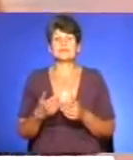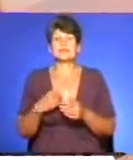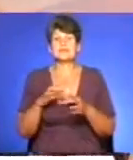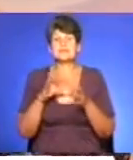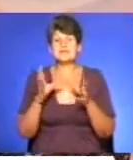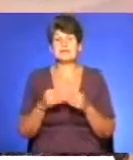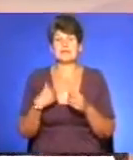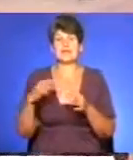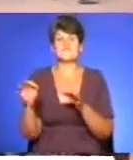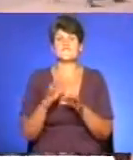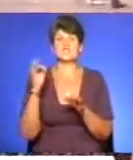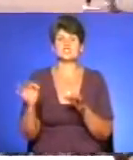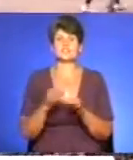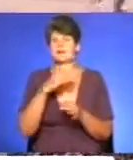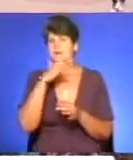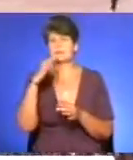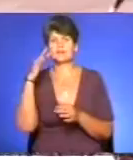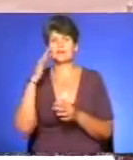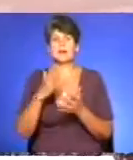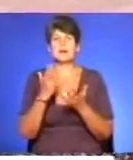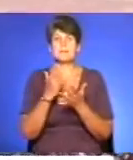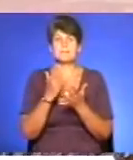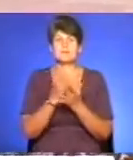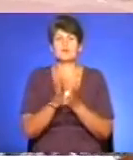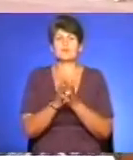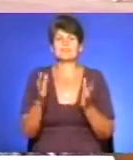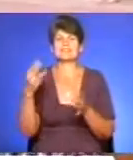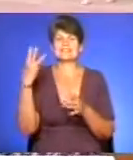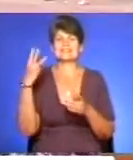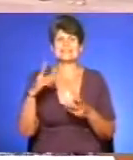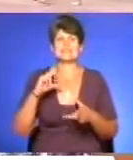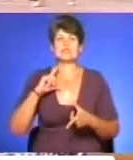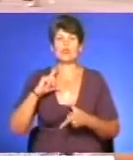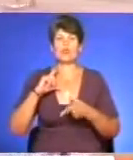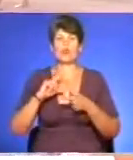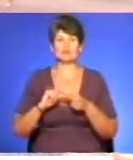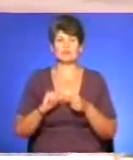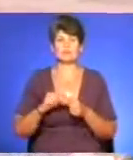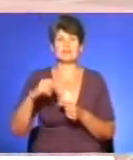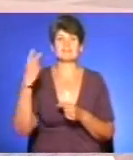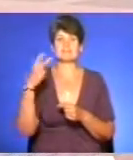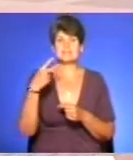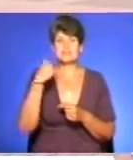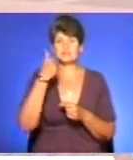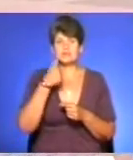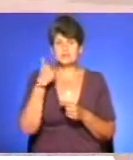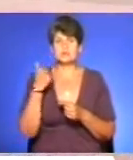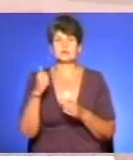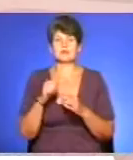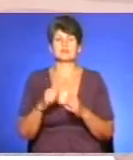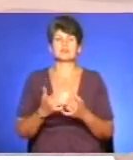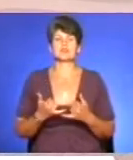зрештою, я вишиваю дуже багато, маю більше 30 костюмів. Але від 20-ї річниці шию на